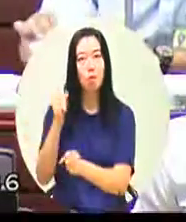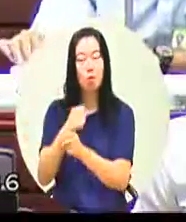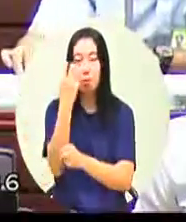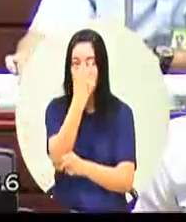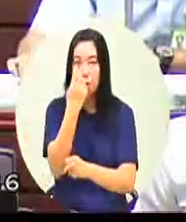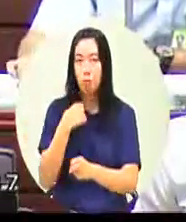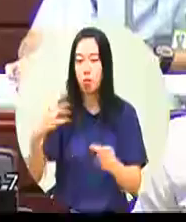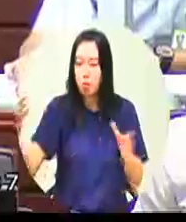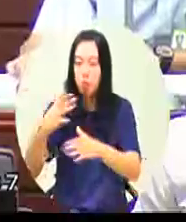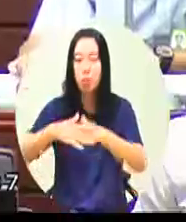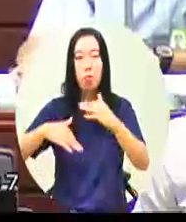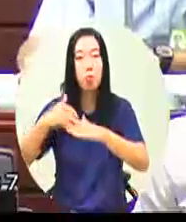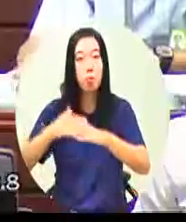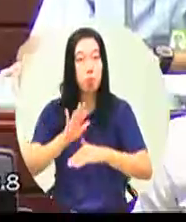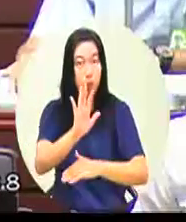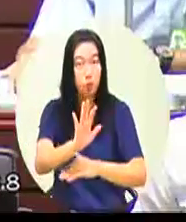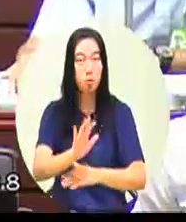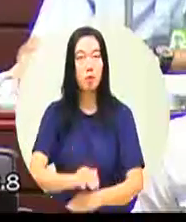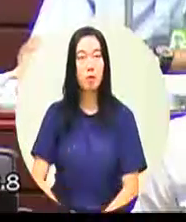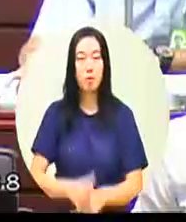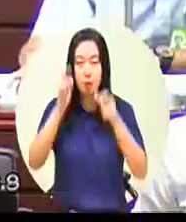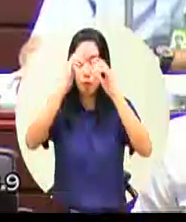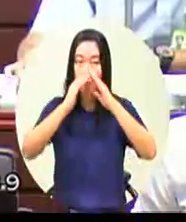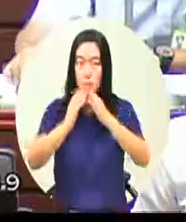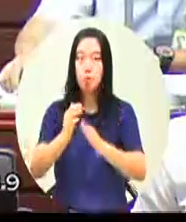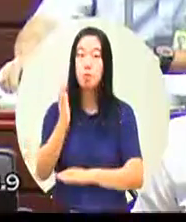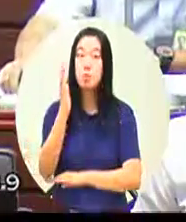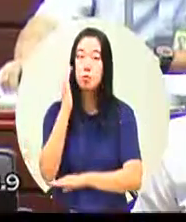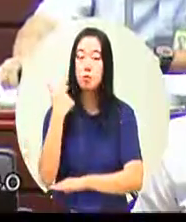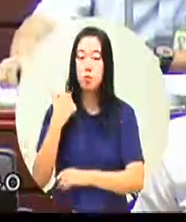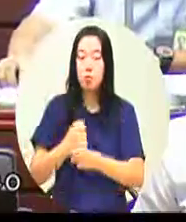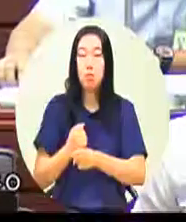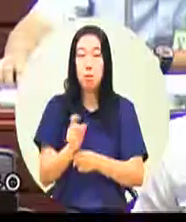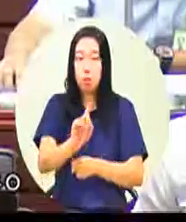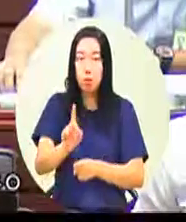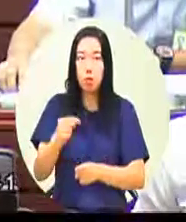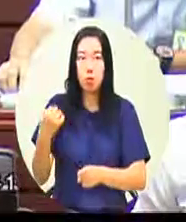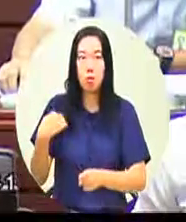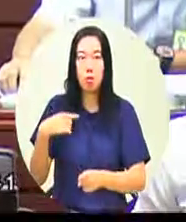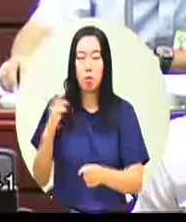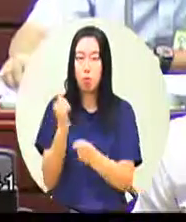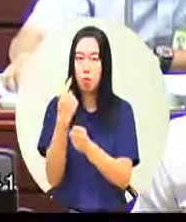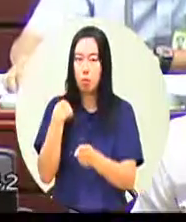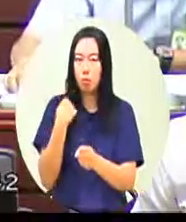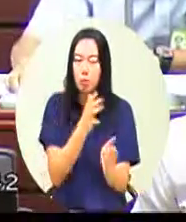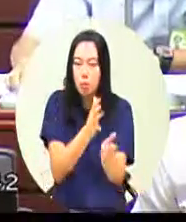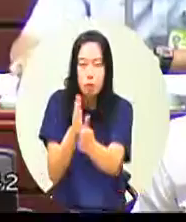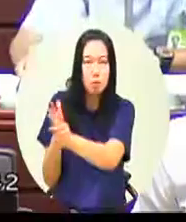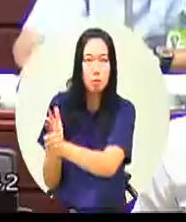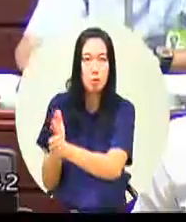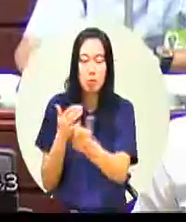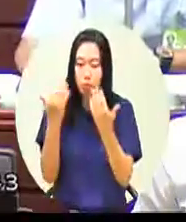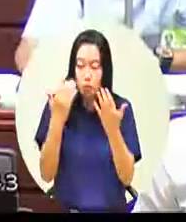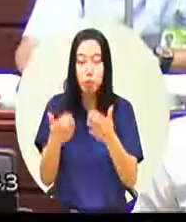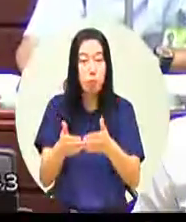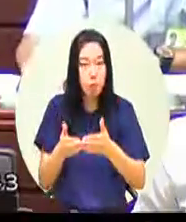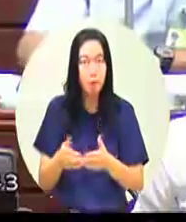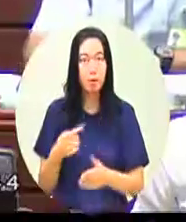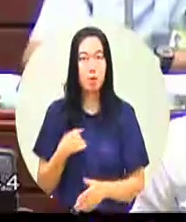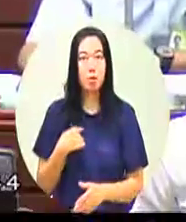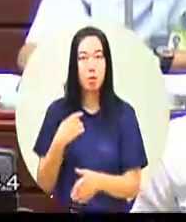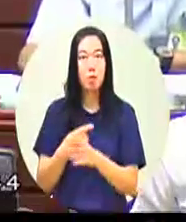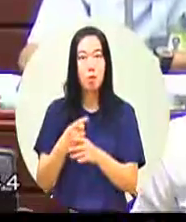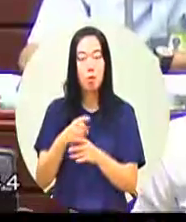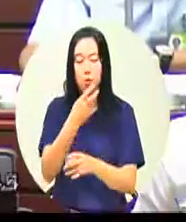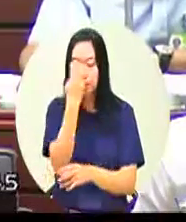切合作。那高雄市政府按内容啊，叫爱做的是啥？田间管理做好些。所以讲，我们检验的处事呢，就是说